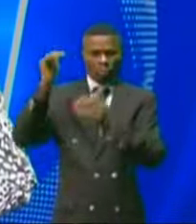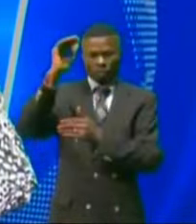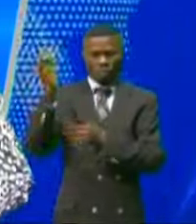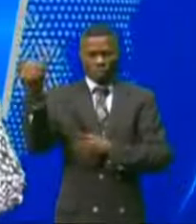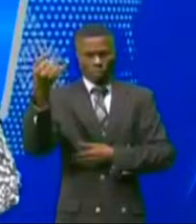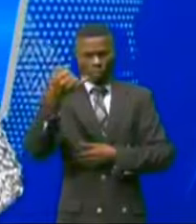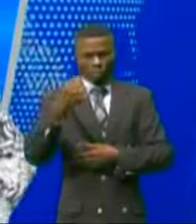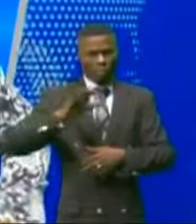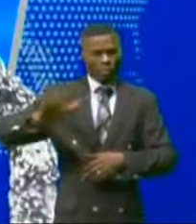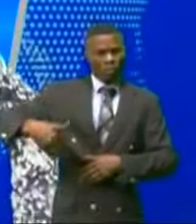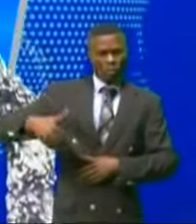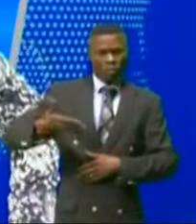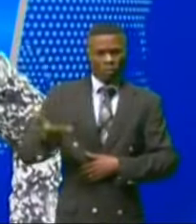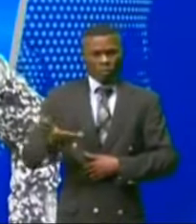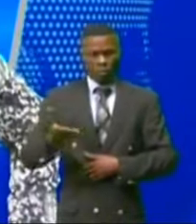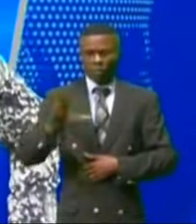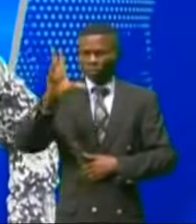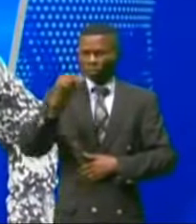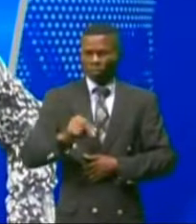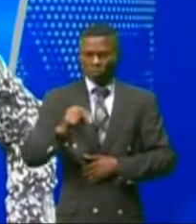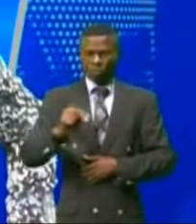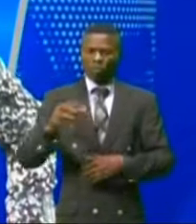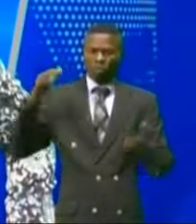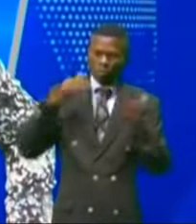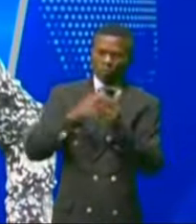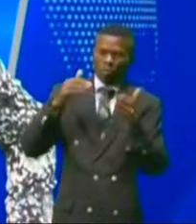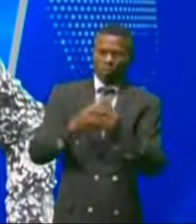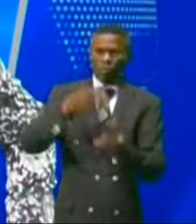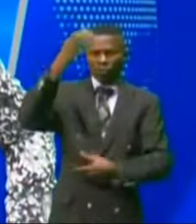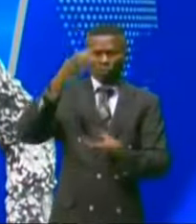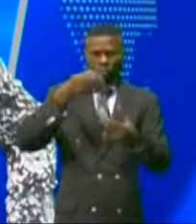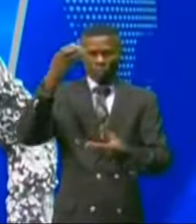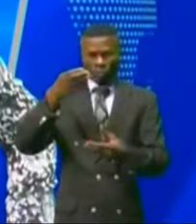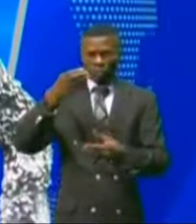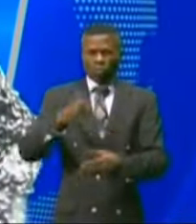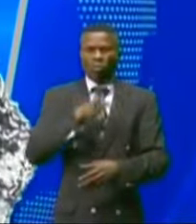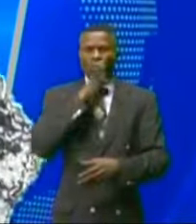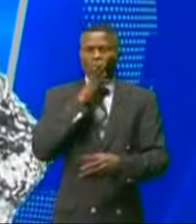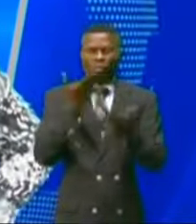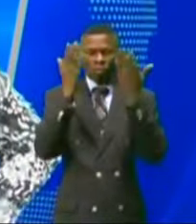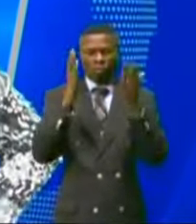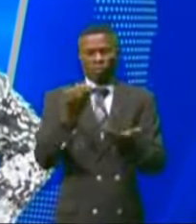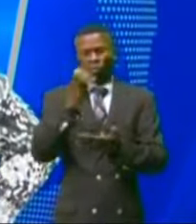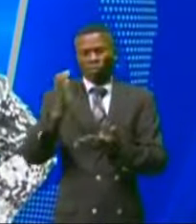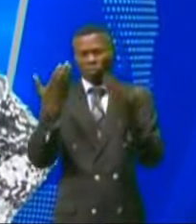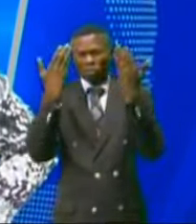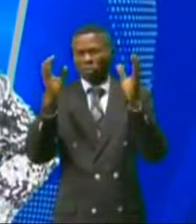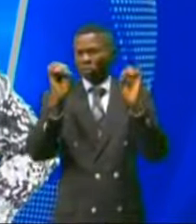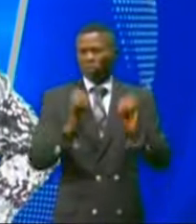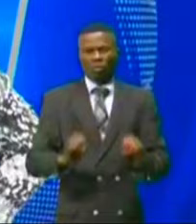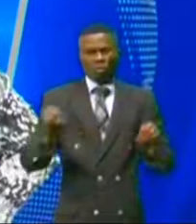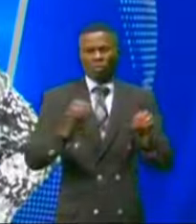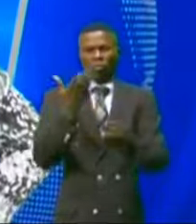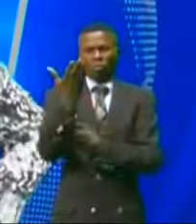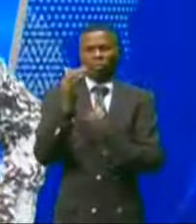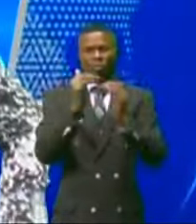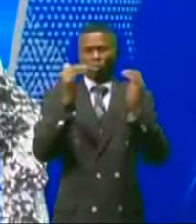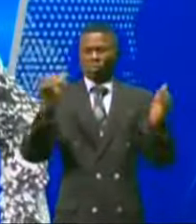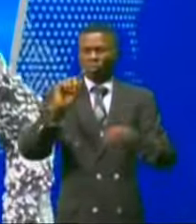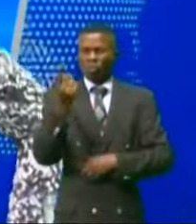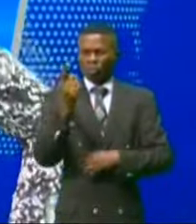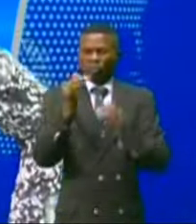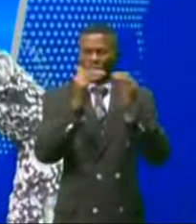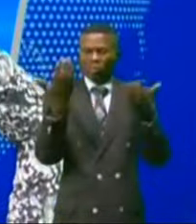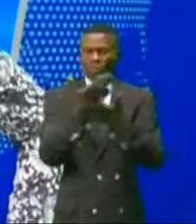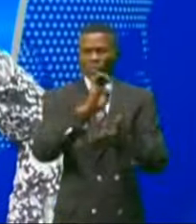et, métiers, disent non à l'agression rwandaise qui retarde les étudiants de l'Est à l'instruction et réclament la paix, rien que la paix